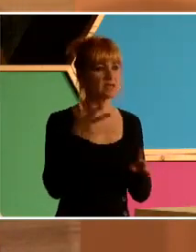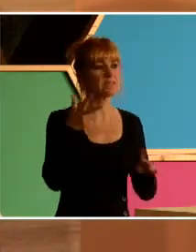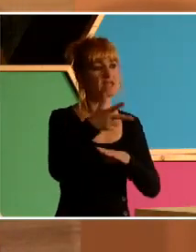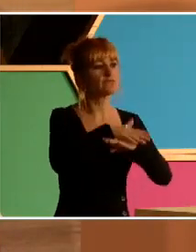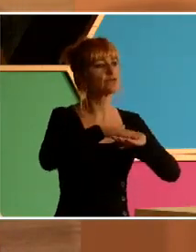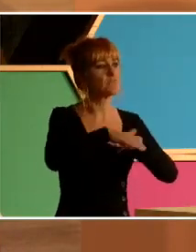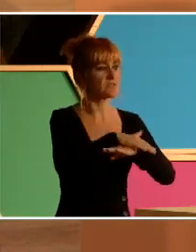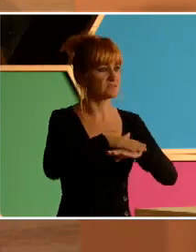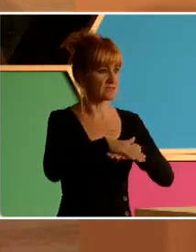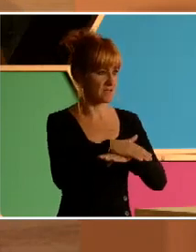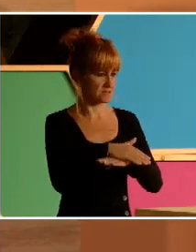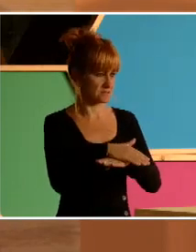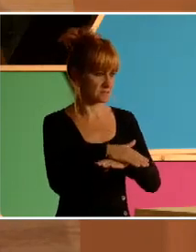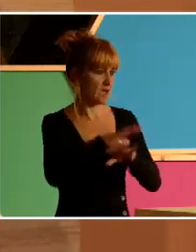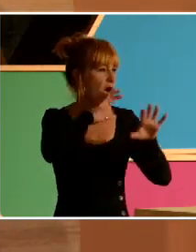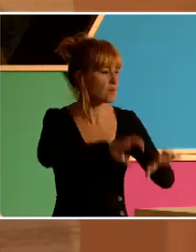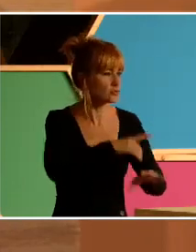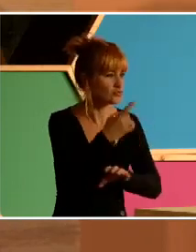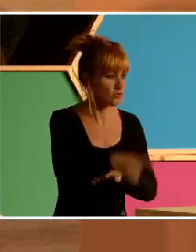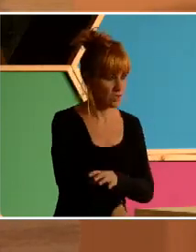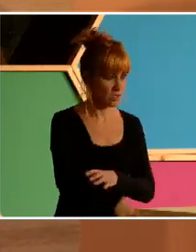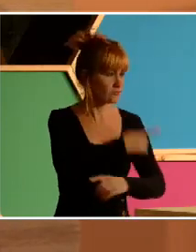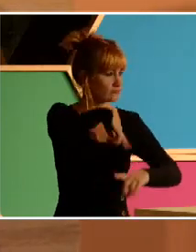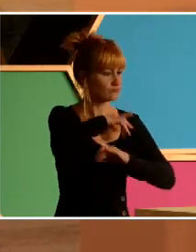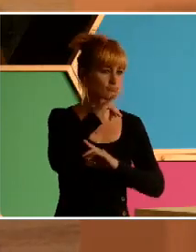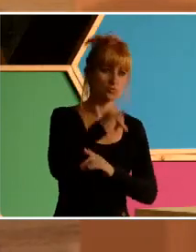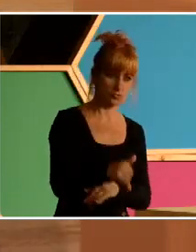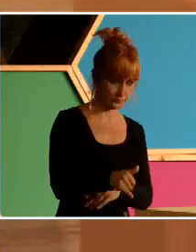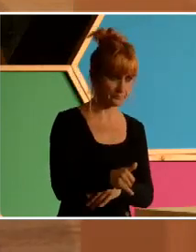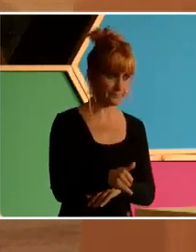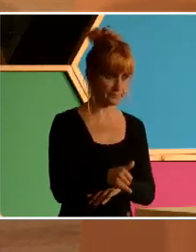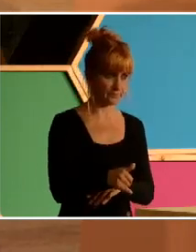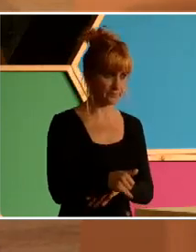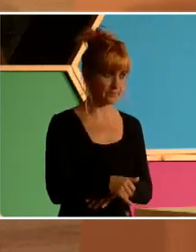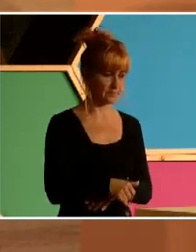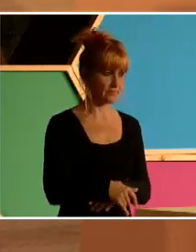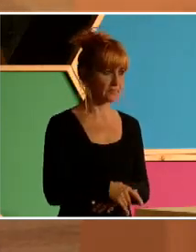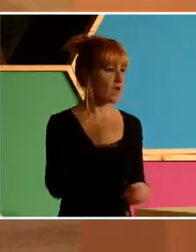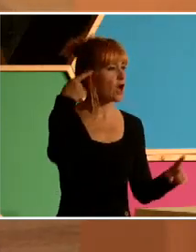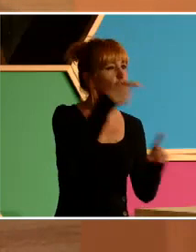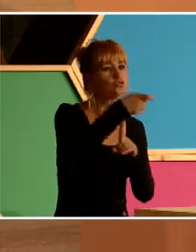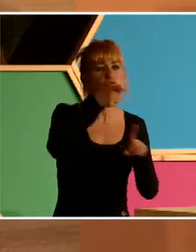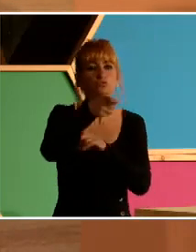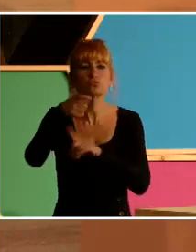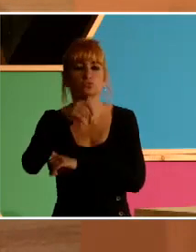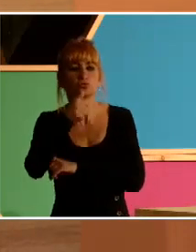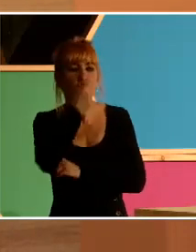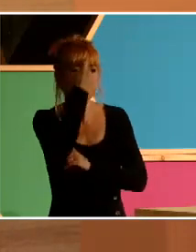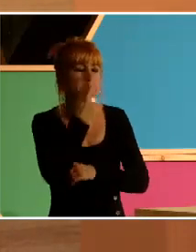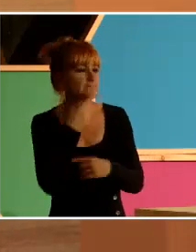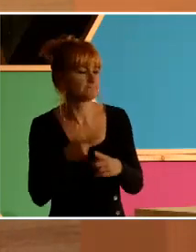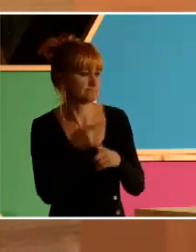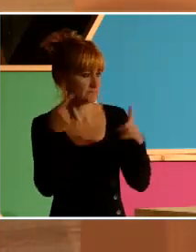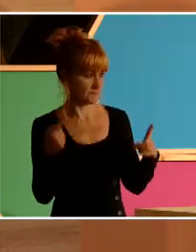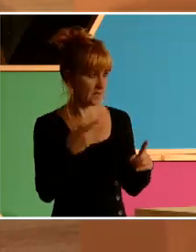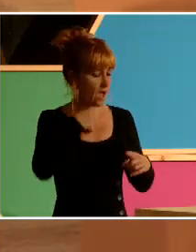fonamentals i totes les càrregues no justificades, vagin contra qui vagin, no? Perquè perquè efectivament avui són independentistes, demà pot